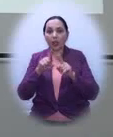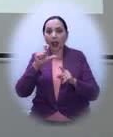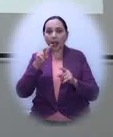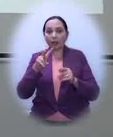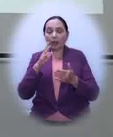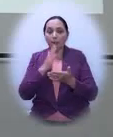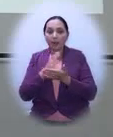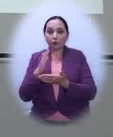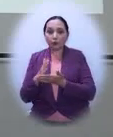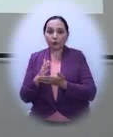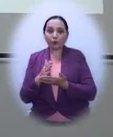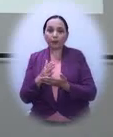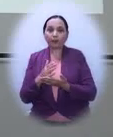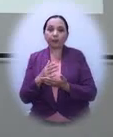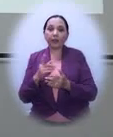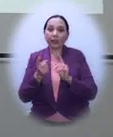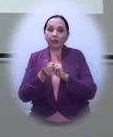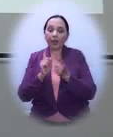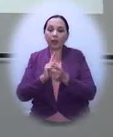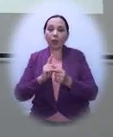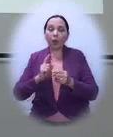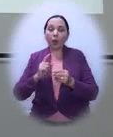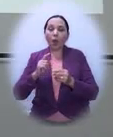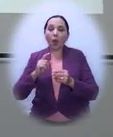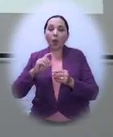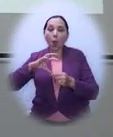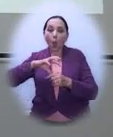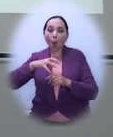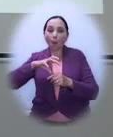elementlar mavjud. Ya'ni ustki qopqog'i,